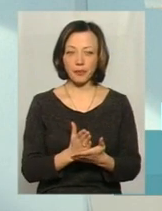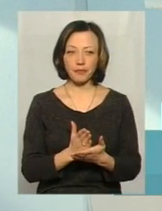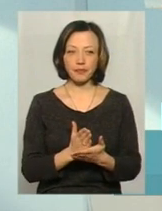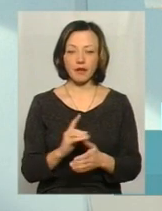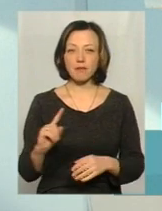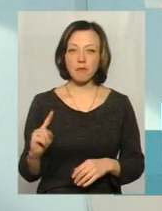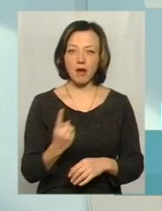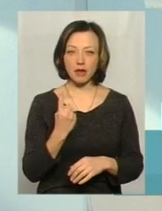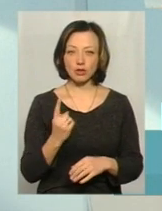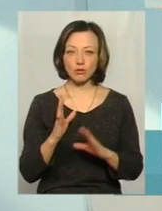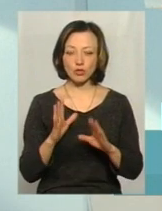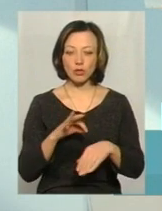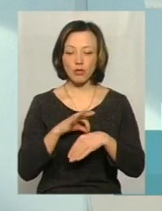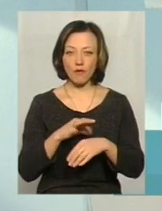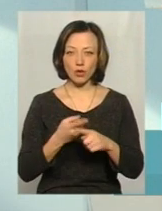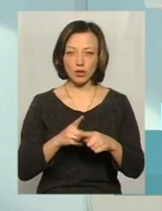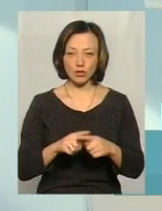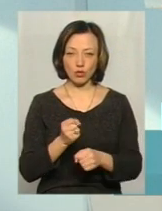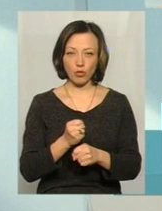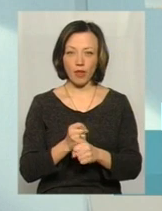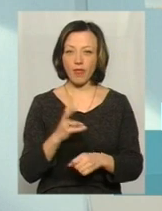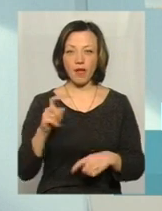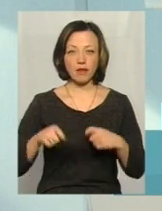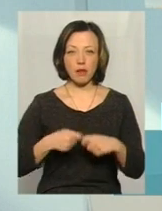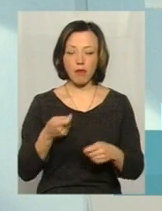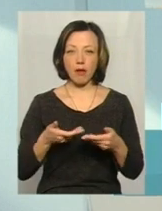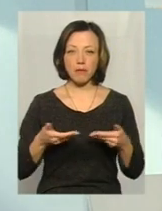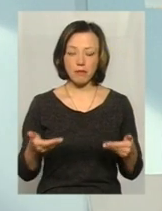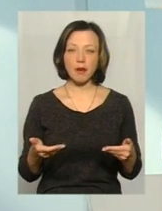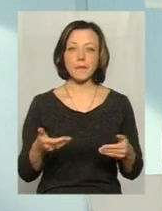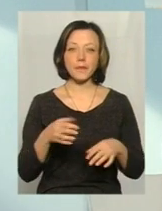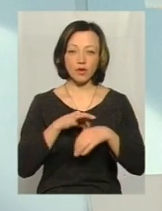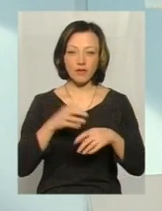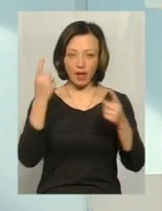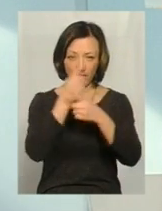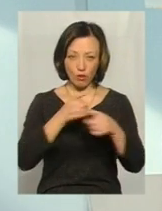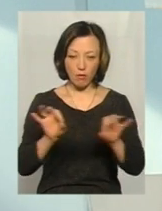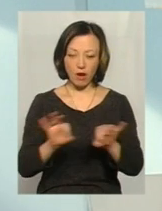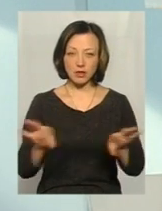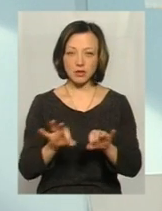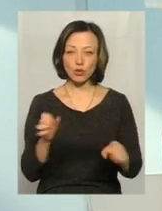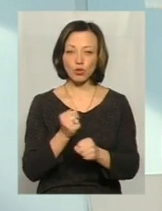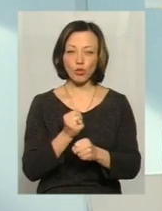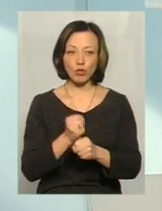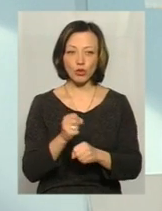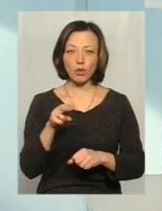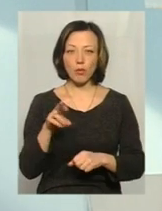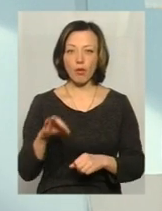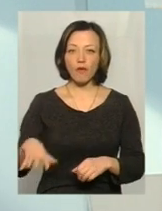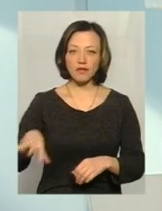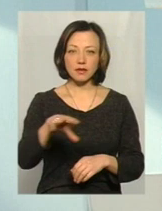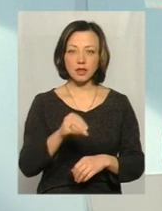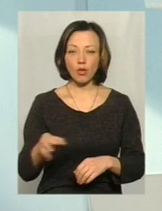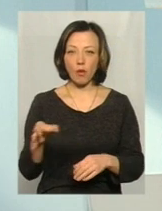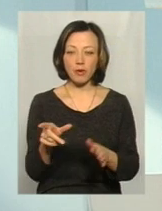яка вперше буде проходити ось цю роботу. Тому не дарма ми провели інформаційну роботу по всій області